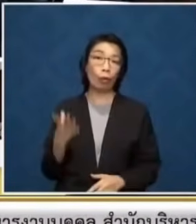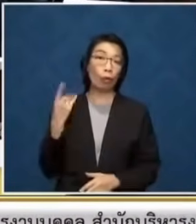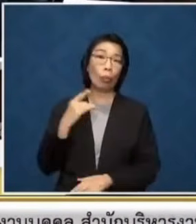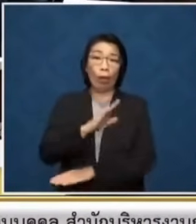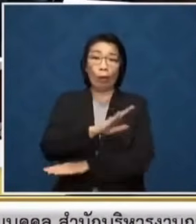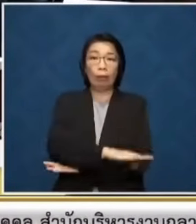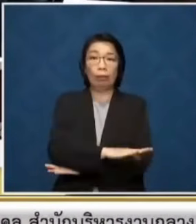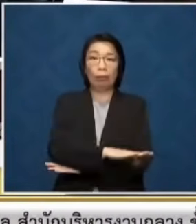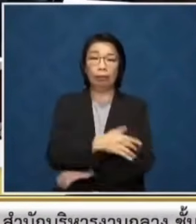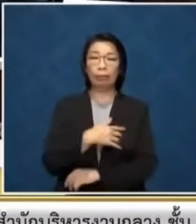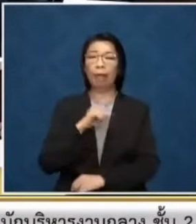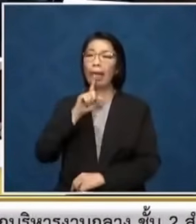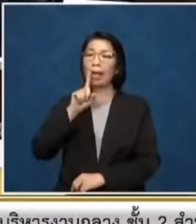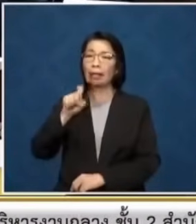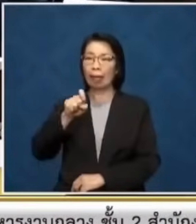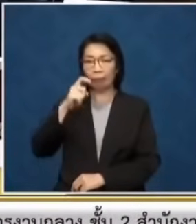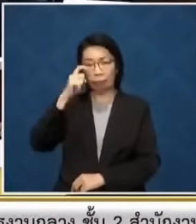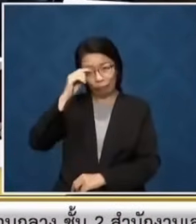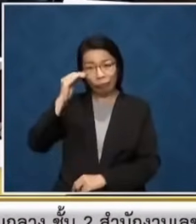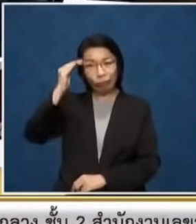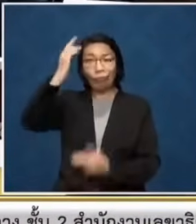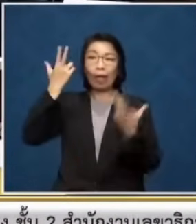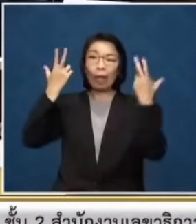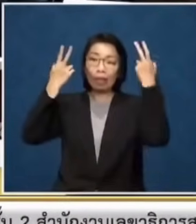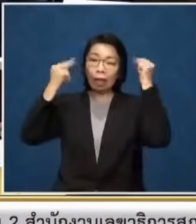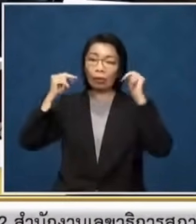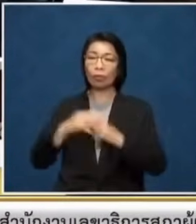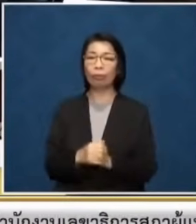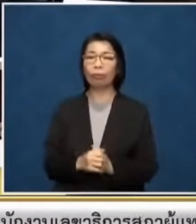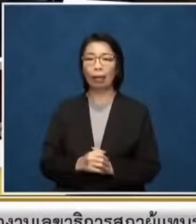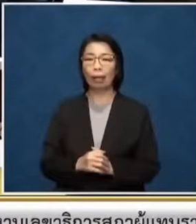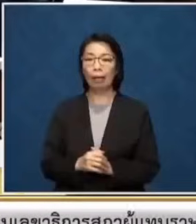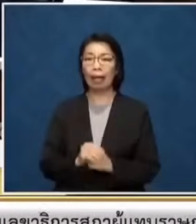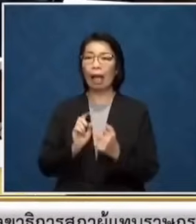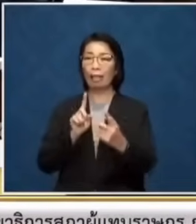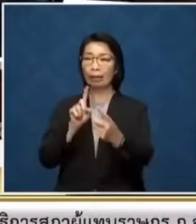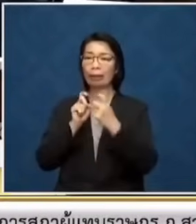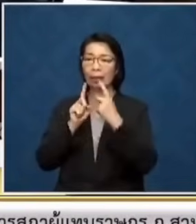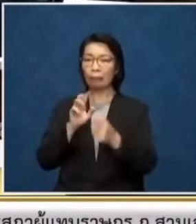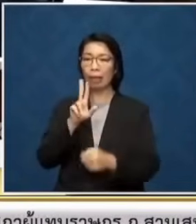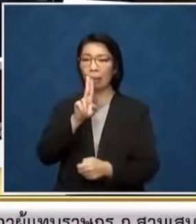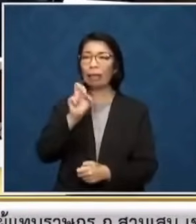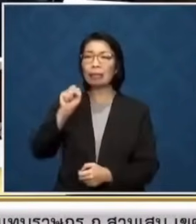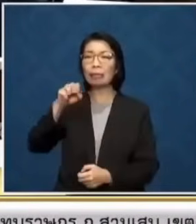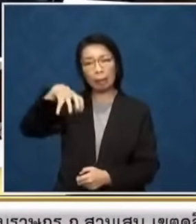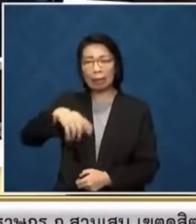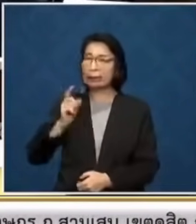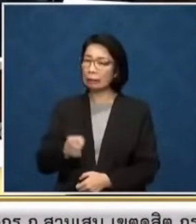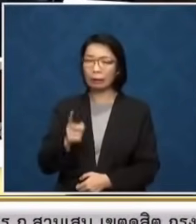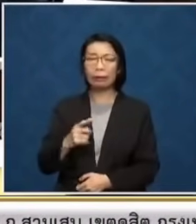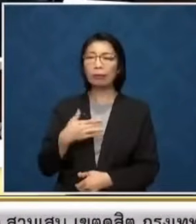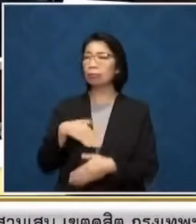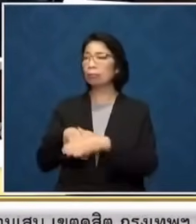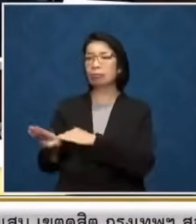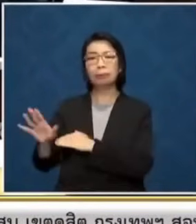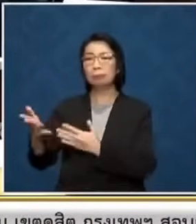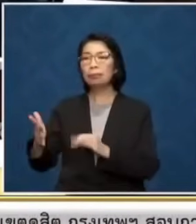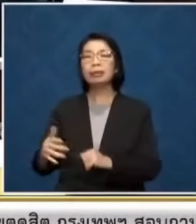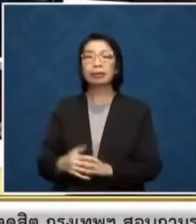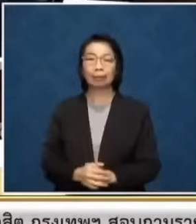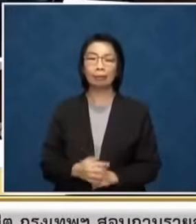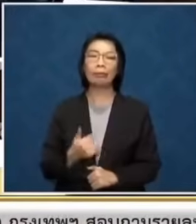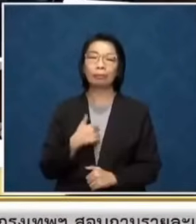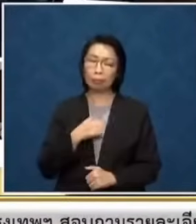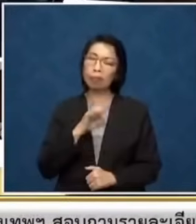ากฏนะครับว่าท่านนายกให้สัมภาษณ์ว่ามาตอบกระทู้ในสภาแน่นอนไม่หนีสภาก็เป็นที่สบายใจครับ